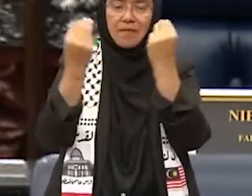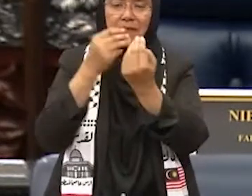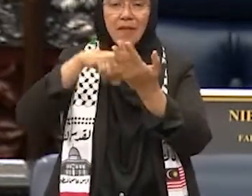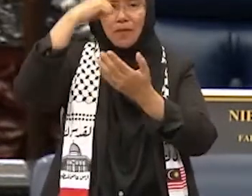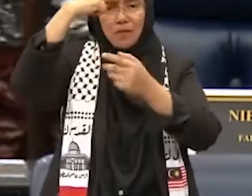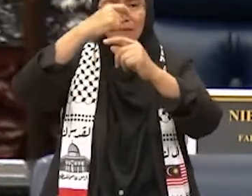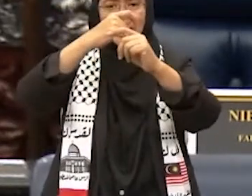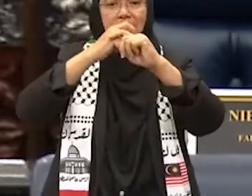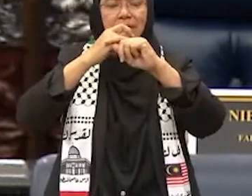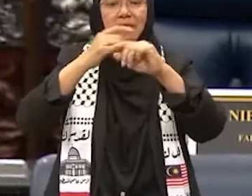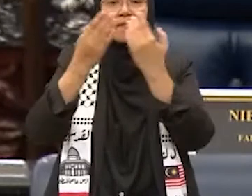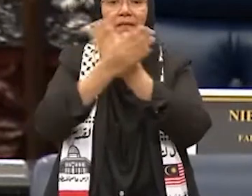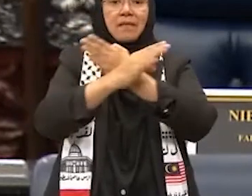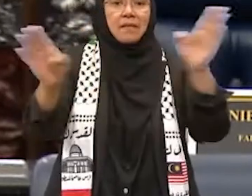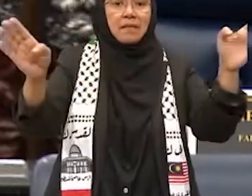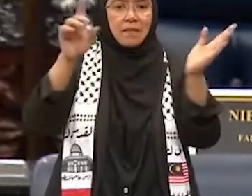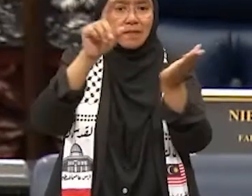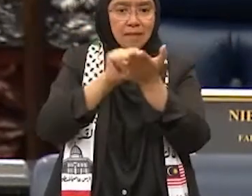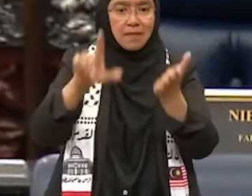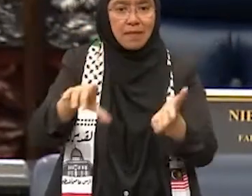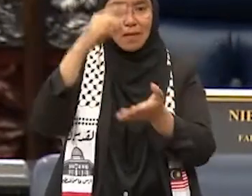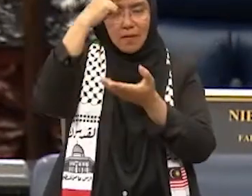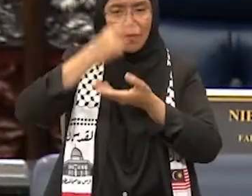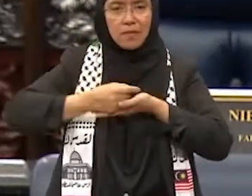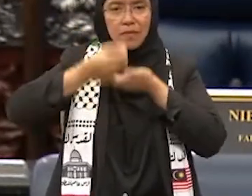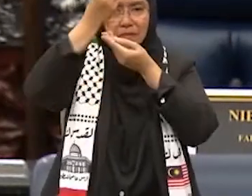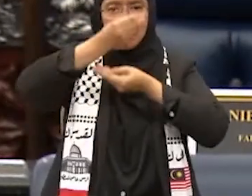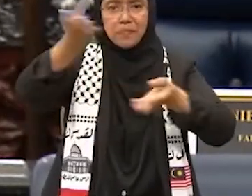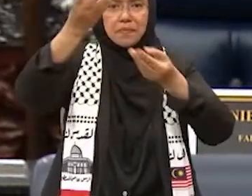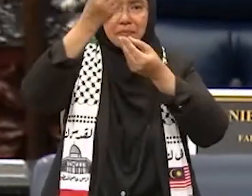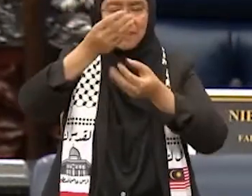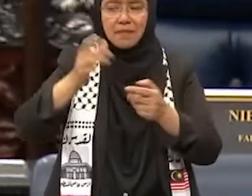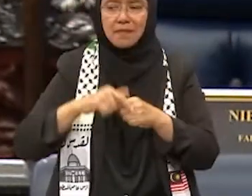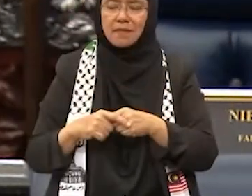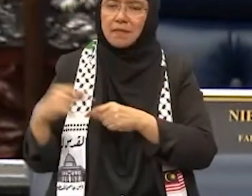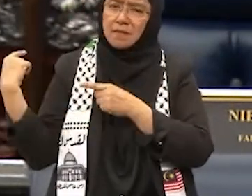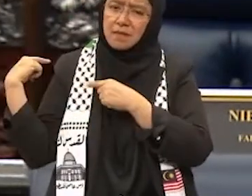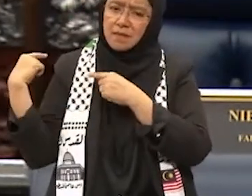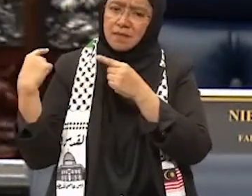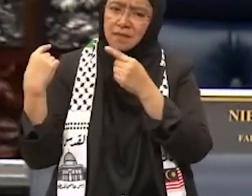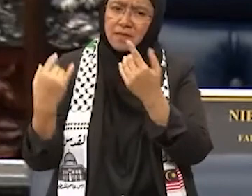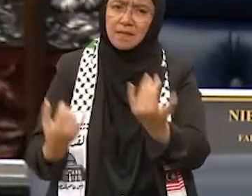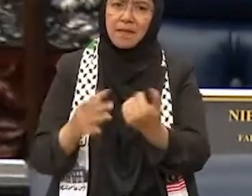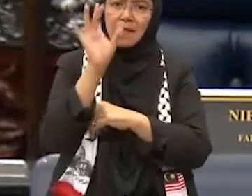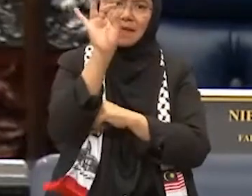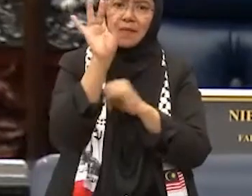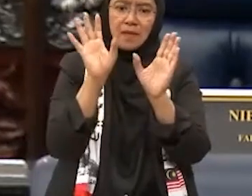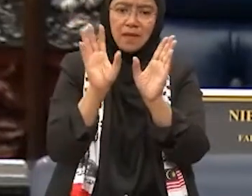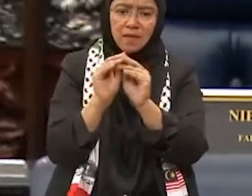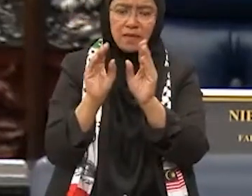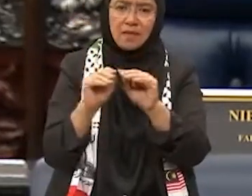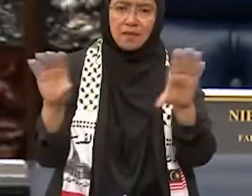ini dalam menyampaikan maklumat sehingga kini sebanyak lapan mesyuarat telah diadakan bersama jawatankuasa protem sejak Januari